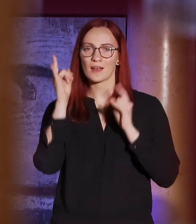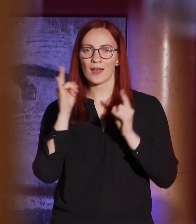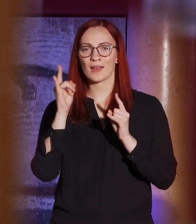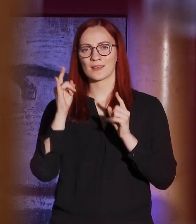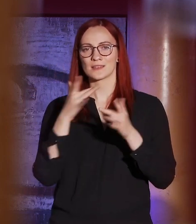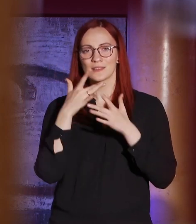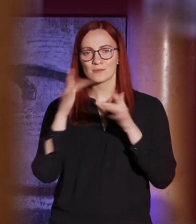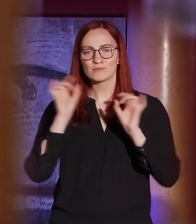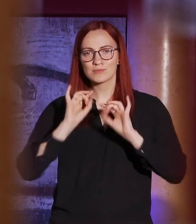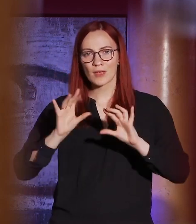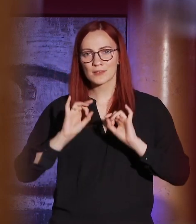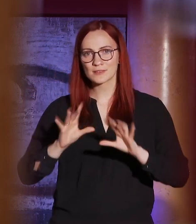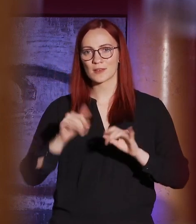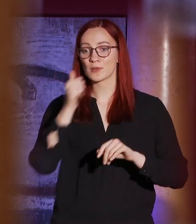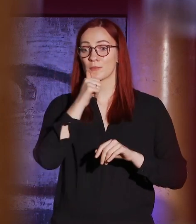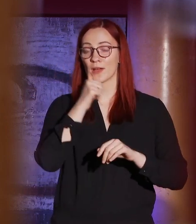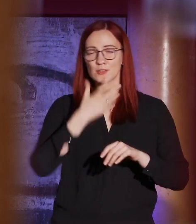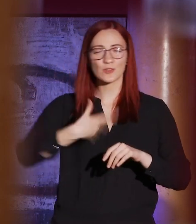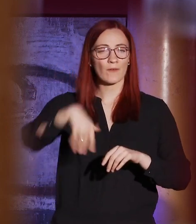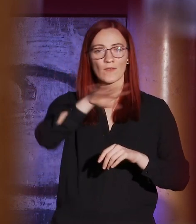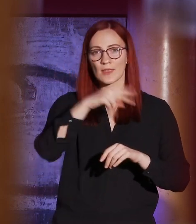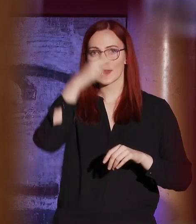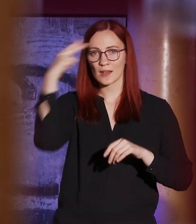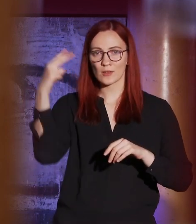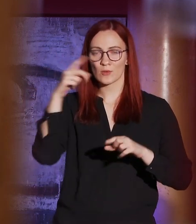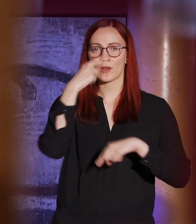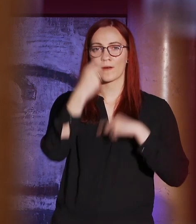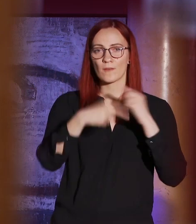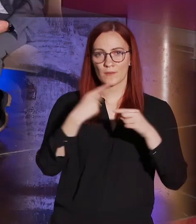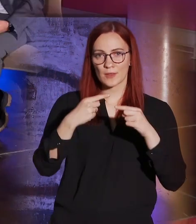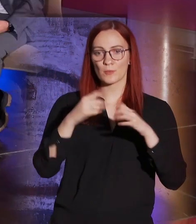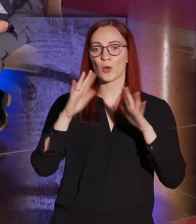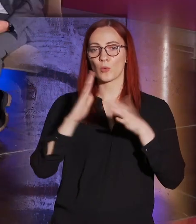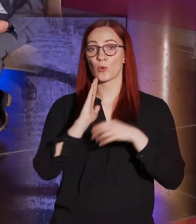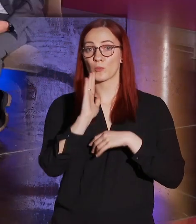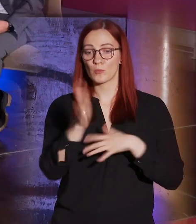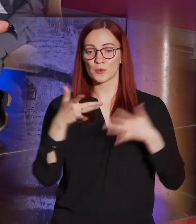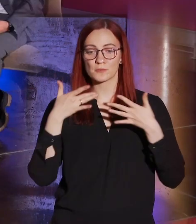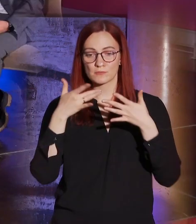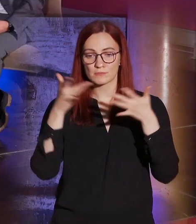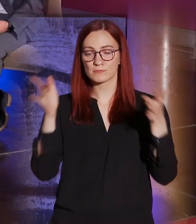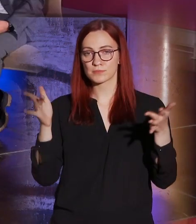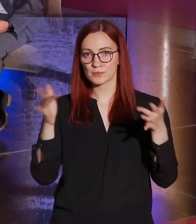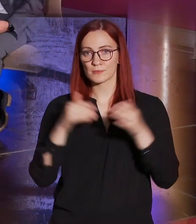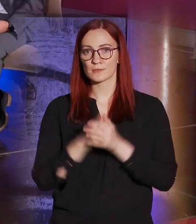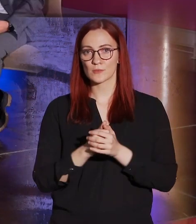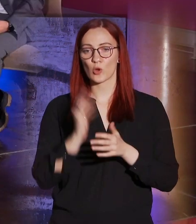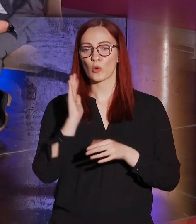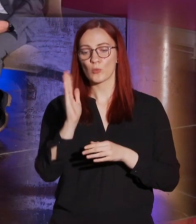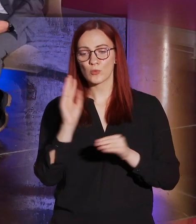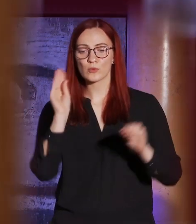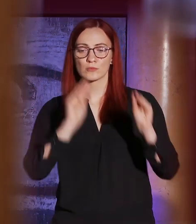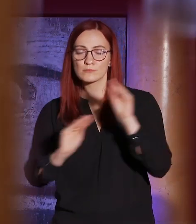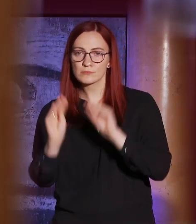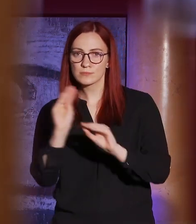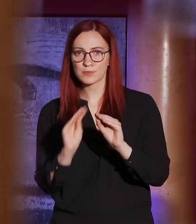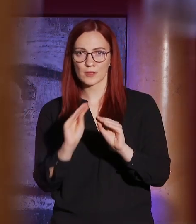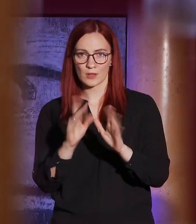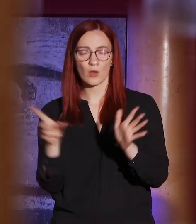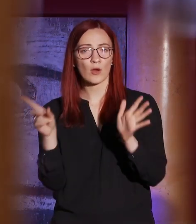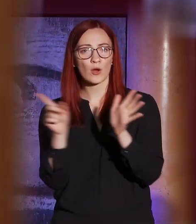kad kiekvienas lietuviškas filmas, kuris pasirodys, kuris bus sukurtas,